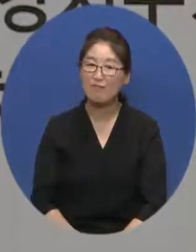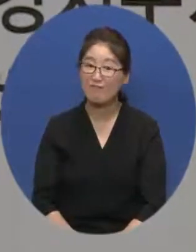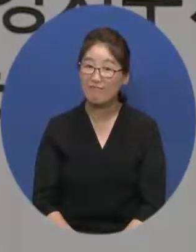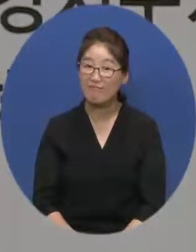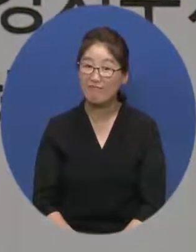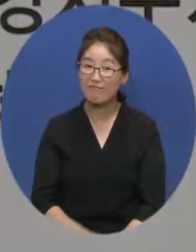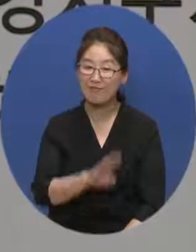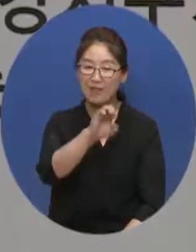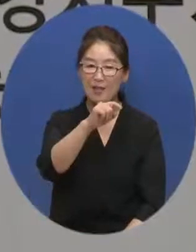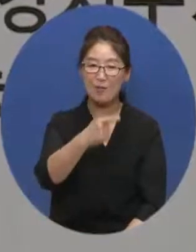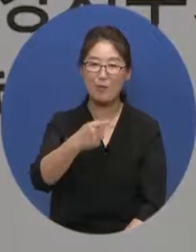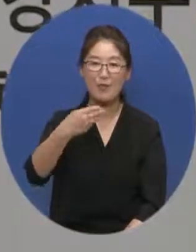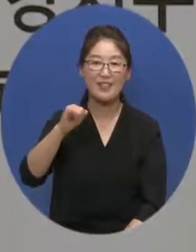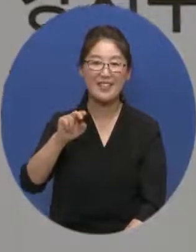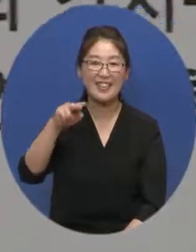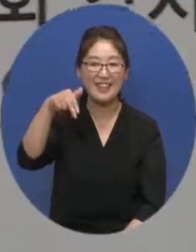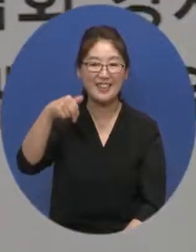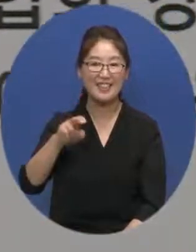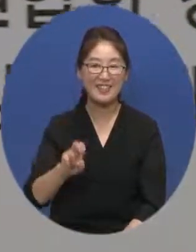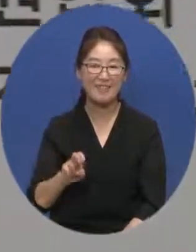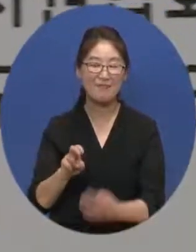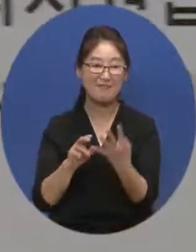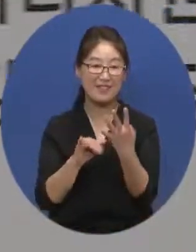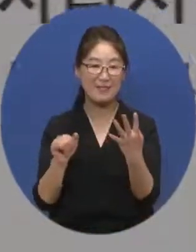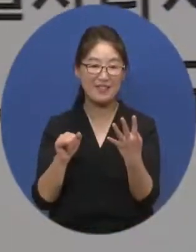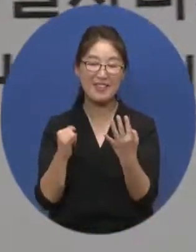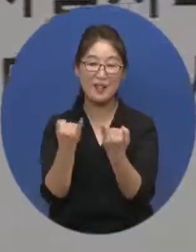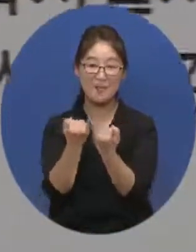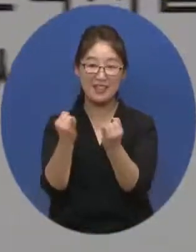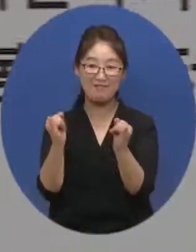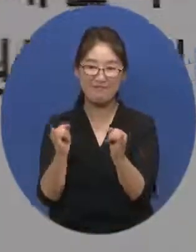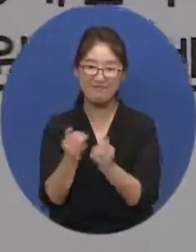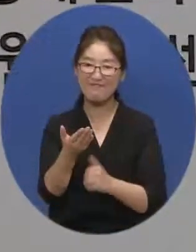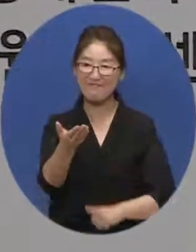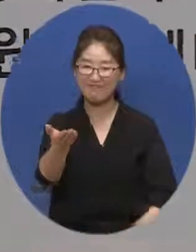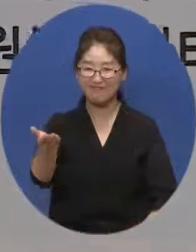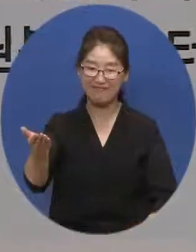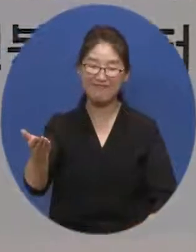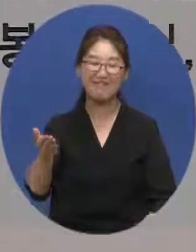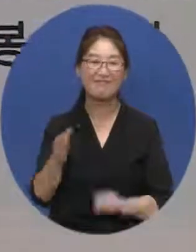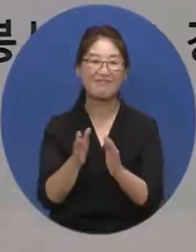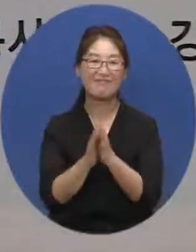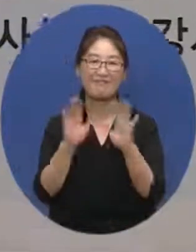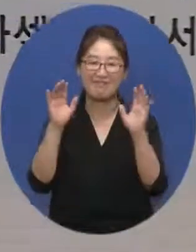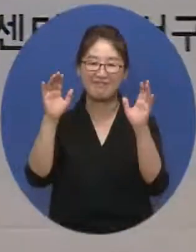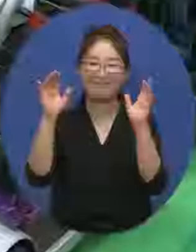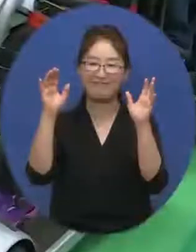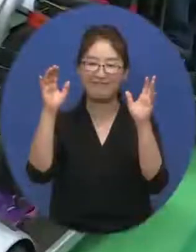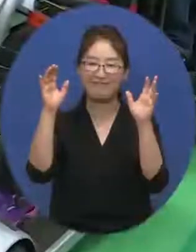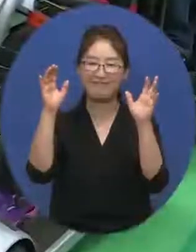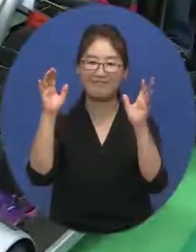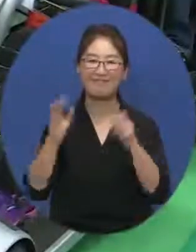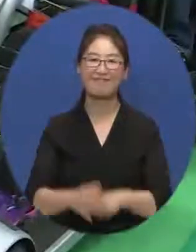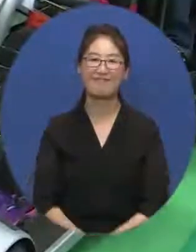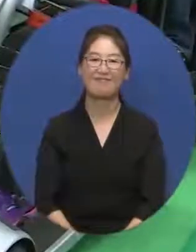프리즘 4인조 우리 성인가의 걸그룹을 소개합니다 큰 박수 부탁드릴게요